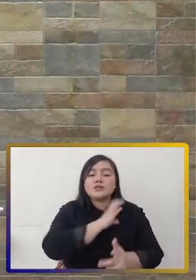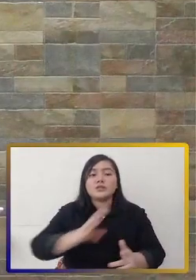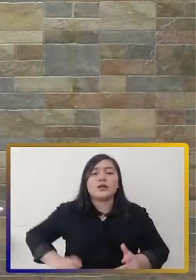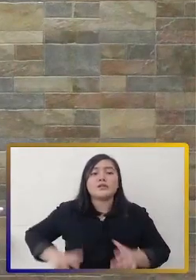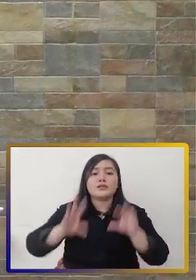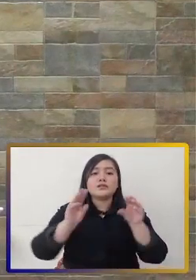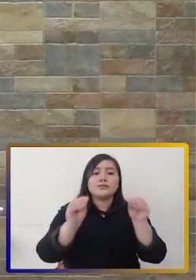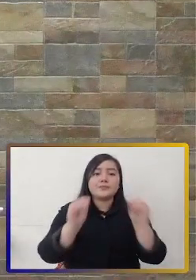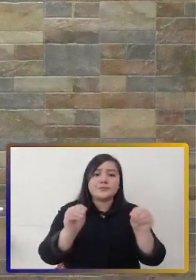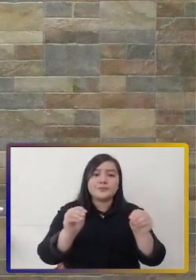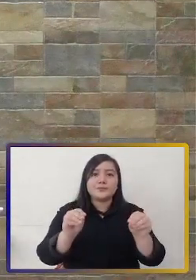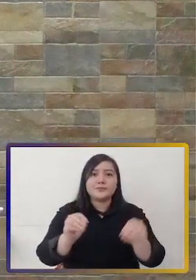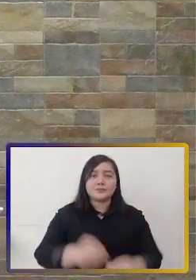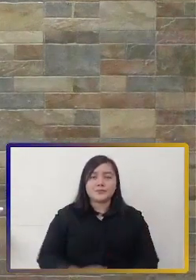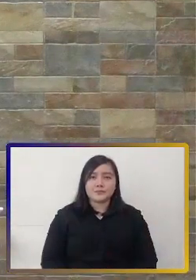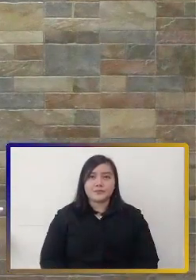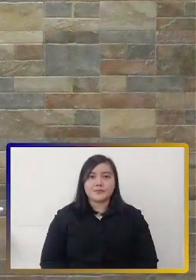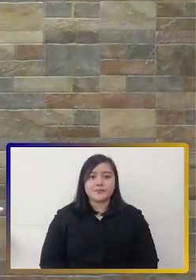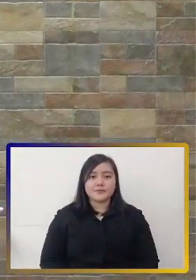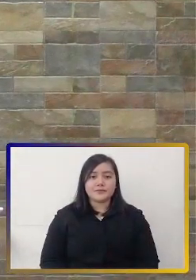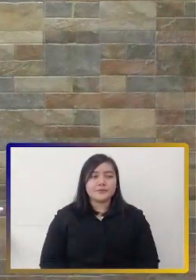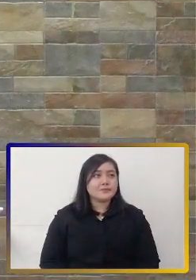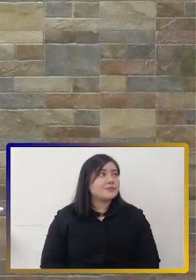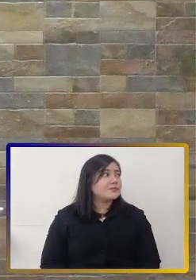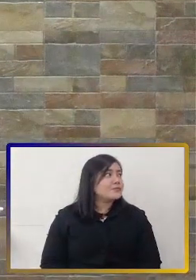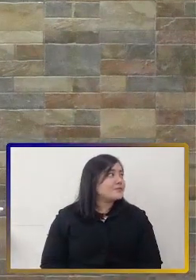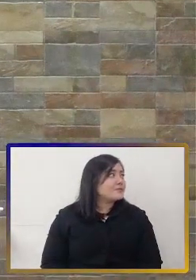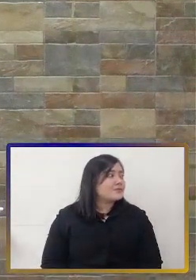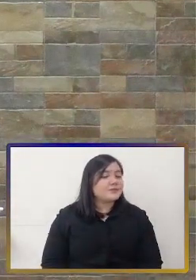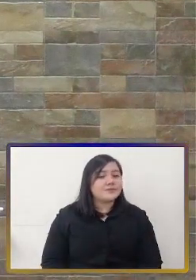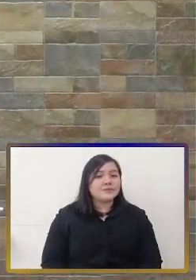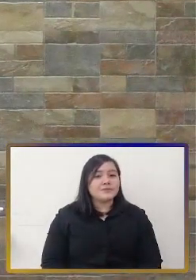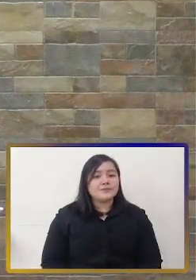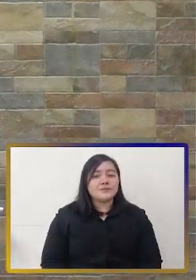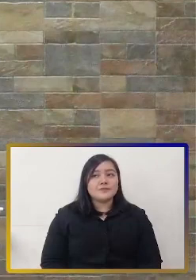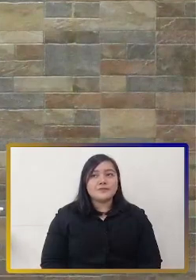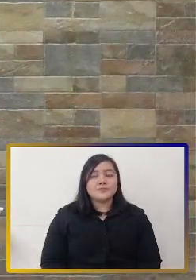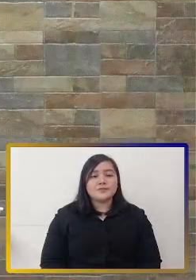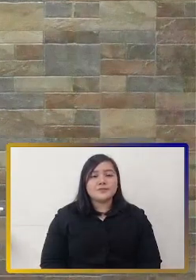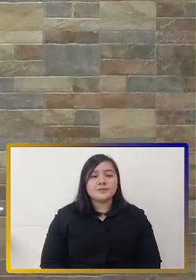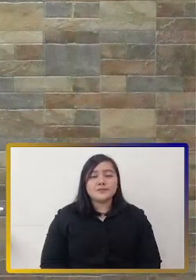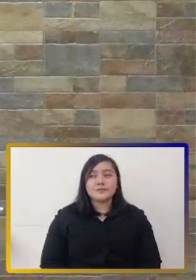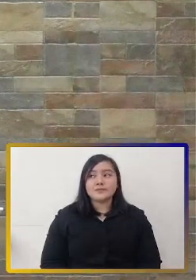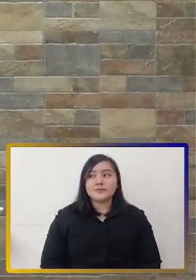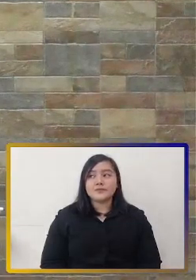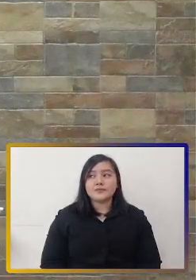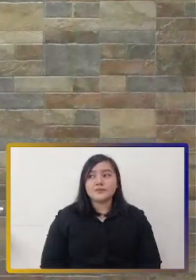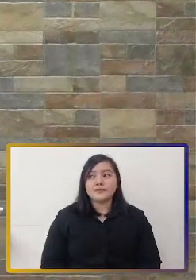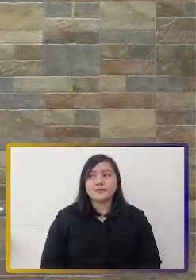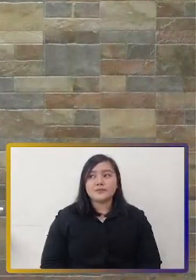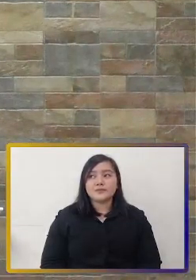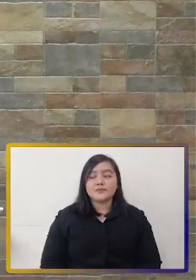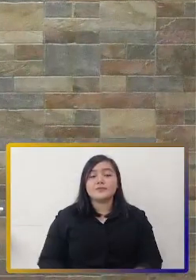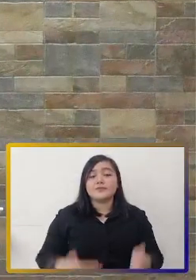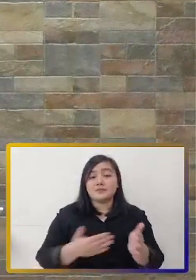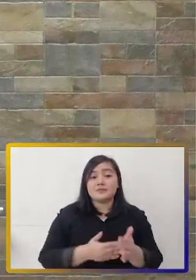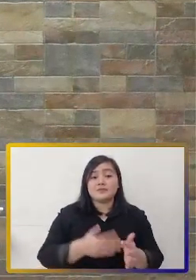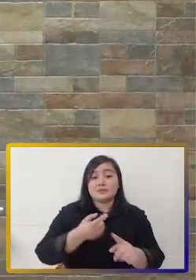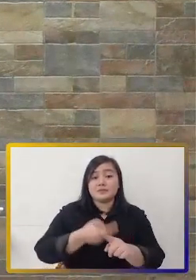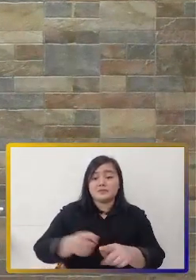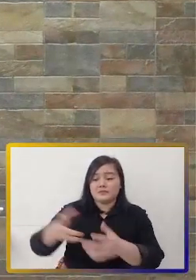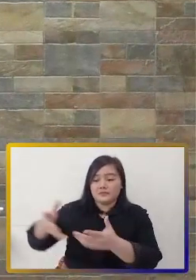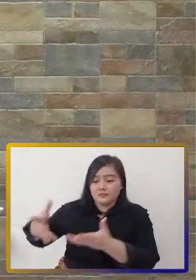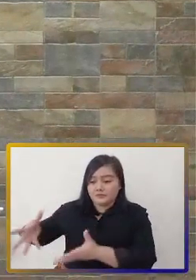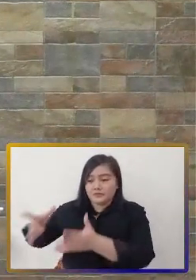Nakuha niyo po yung pinag-uusapan po natin, amen? You see, yan po yung pag-aaralan natin. Of course, mula sa Panginoong Hesukristo, undeniably,